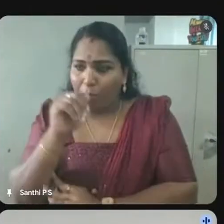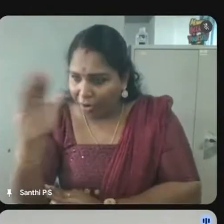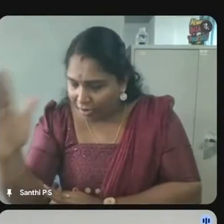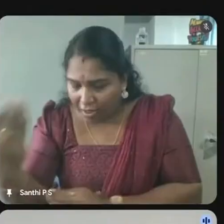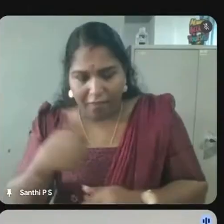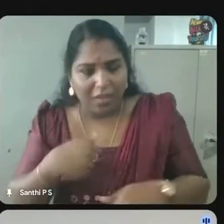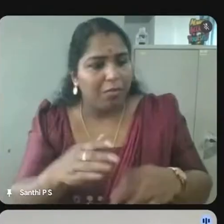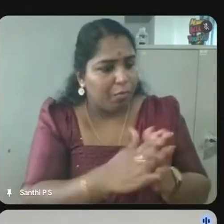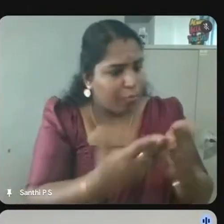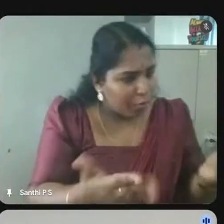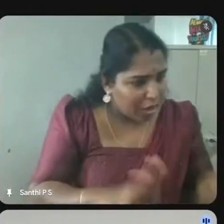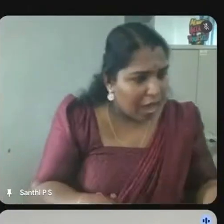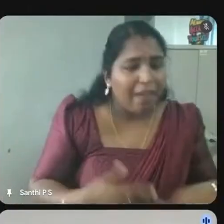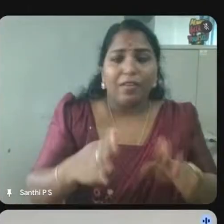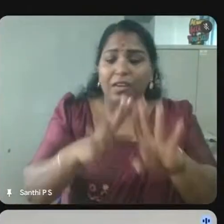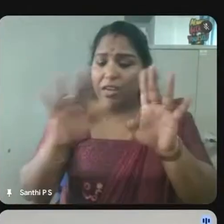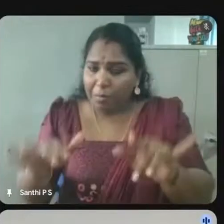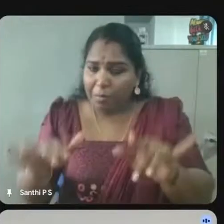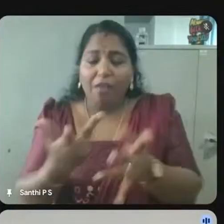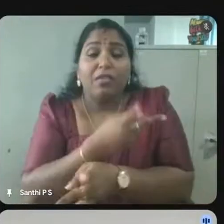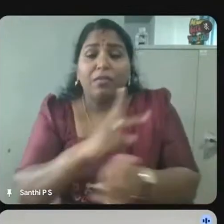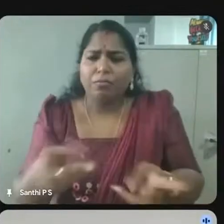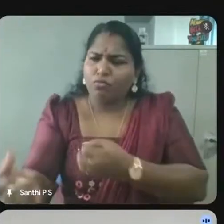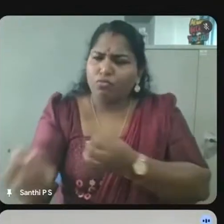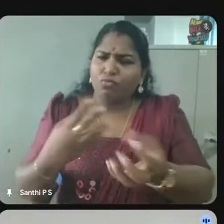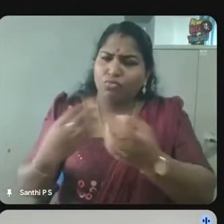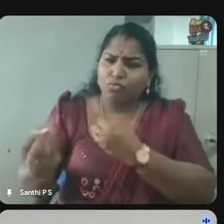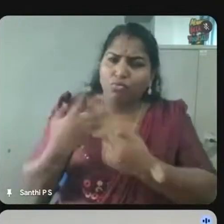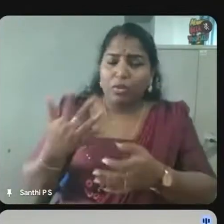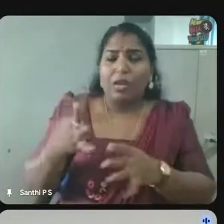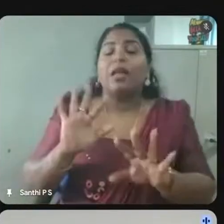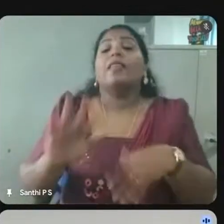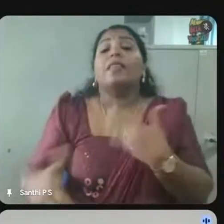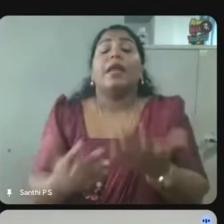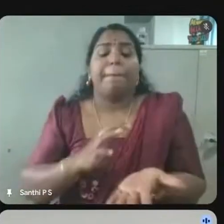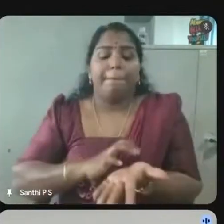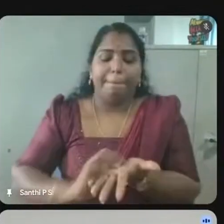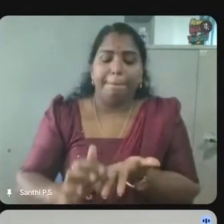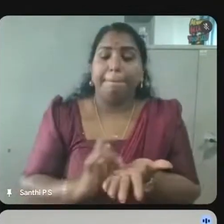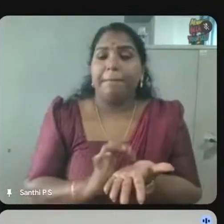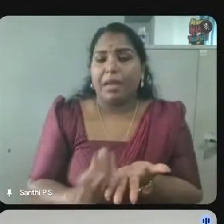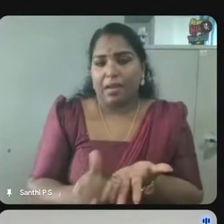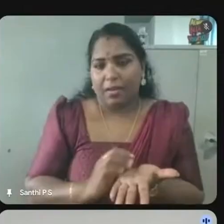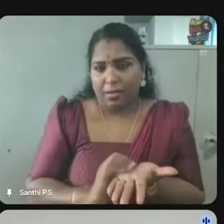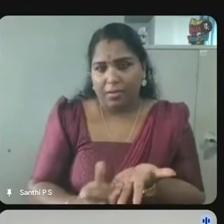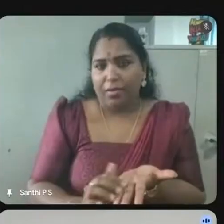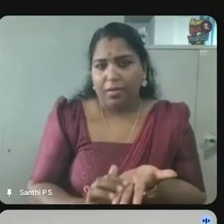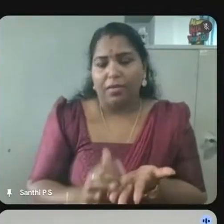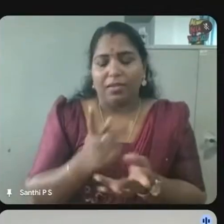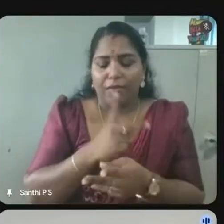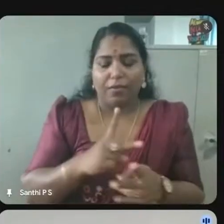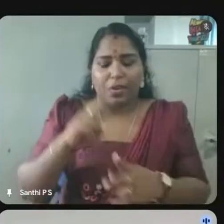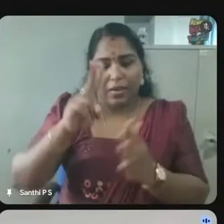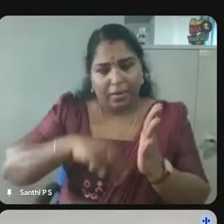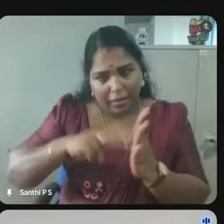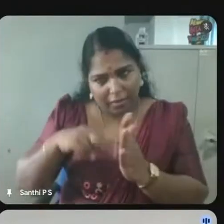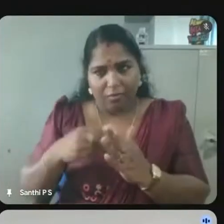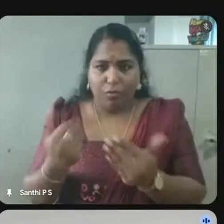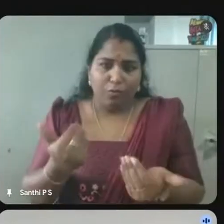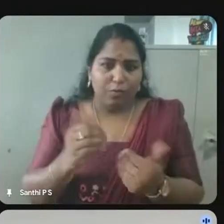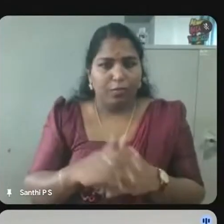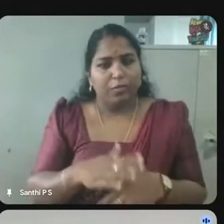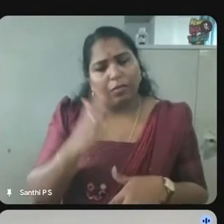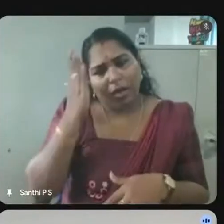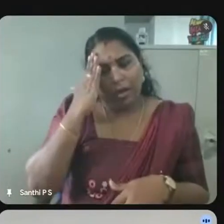ആണ്. ബ്രെയില് നിങ്ങൾക്ക് എല്ലാവർക്കും അറിയാം, നമ്മൾ ടച്ച് ചെയ്തിട്ട് നമ്മുടെ ടാക്ടൈൽ സെൻസേഷൻ വെച്ചിട്ട് നമുക്ക് വായിക്കാനും നമുക്ക് പല കാര്യങ്ങളും